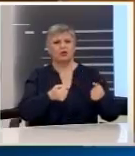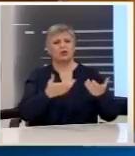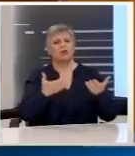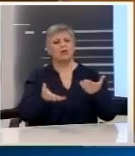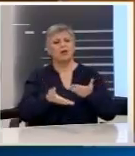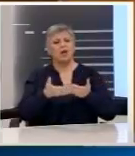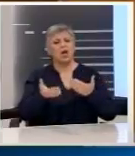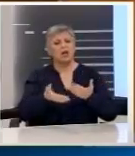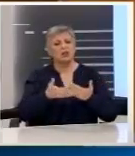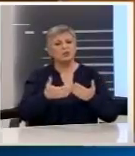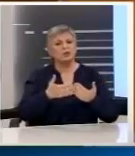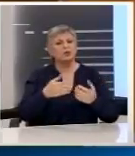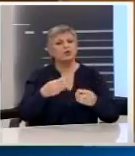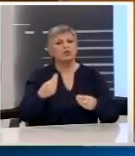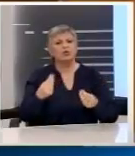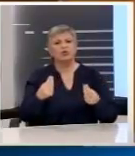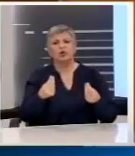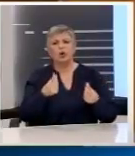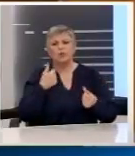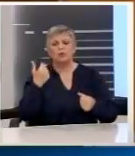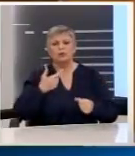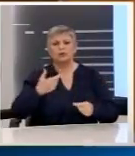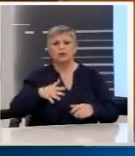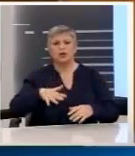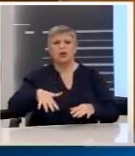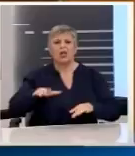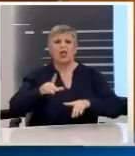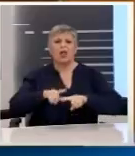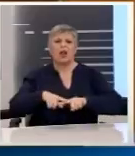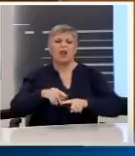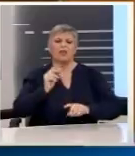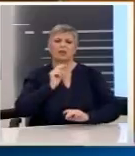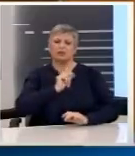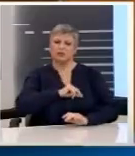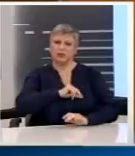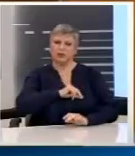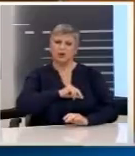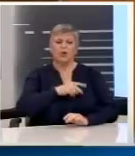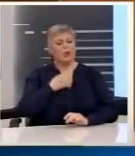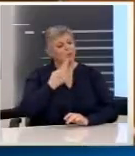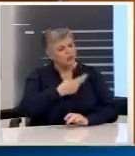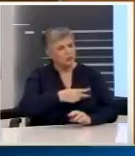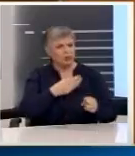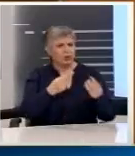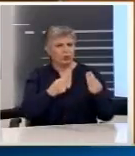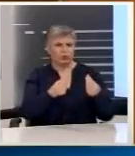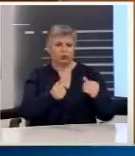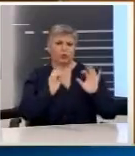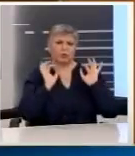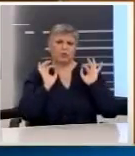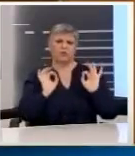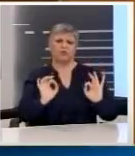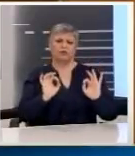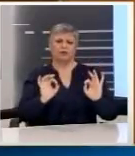δημόσιου συμφέροντος, όπως από τη δική της οπτική, τη συντηρητική, το όριζε αυτό το δημόσιο